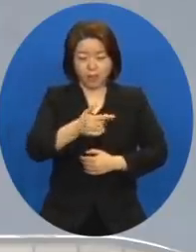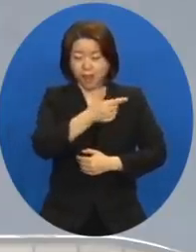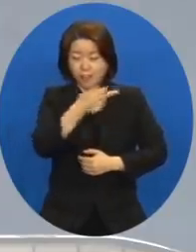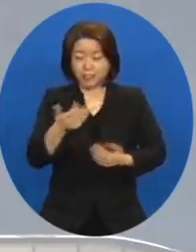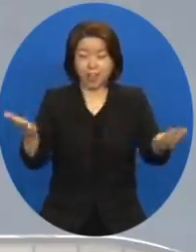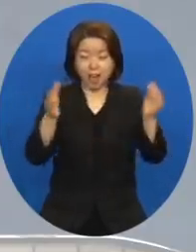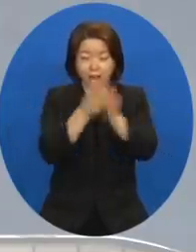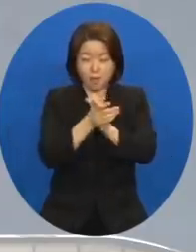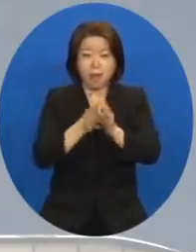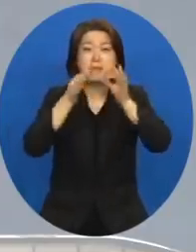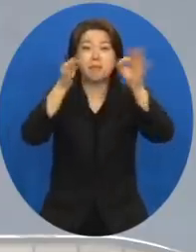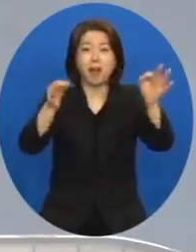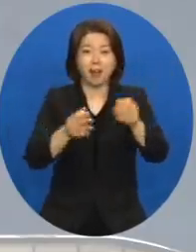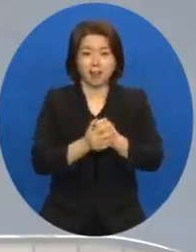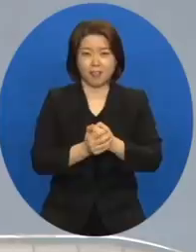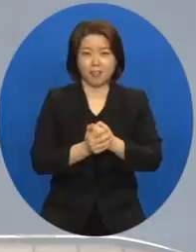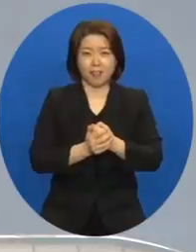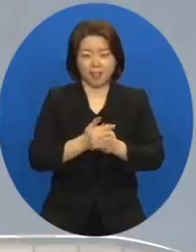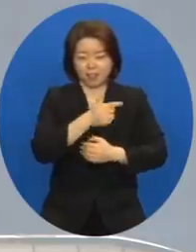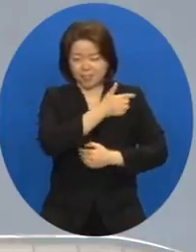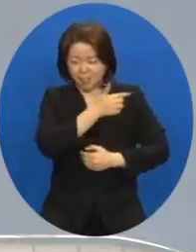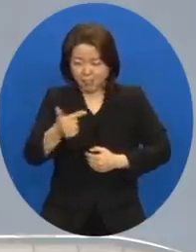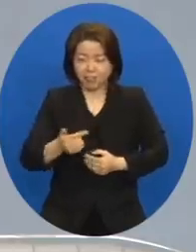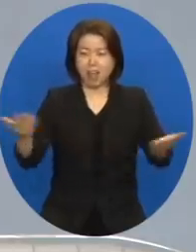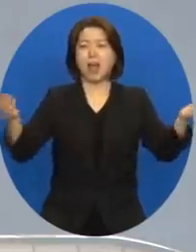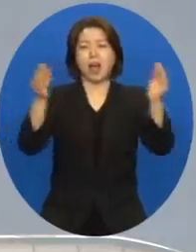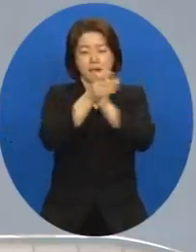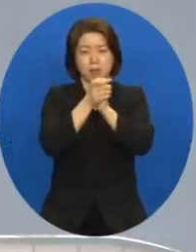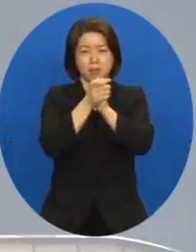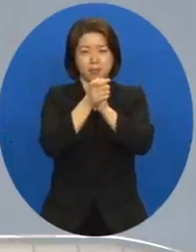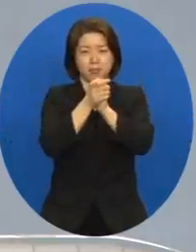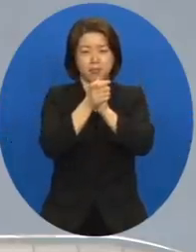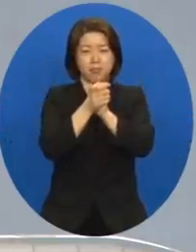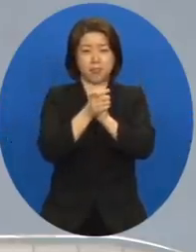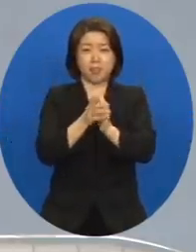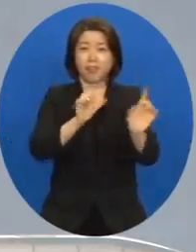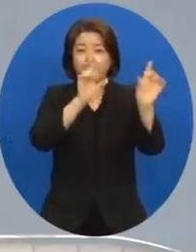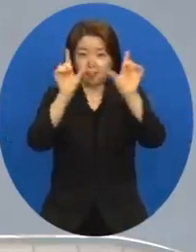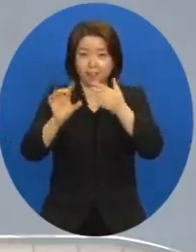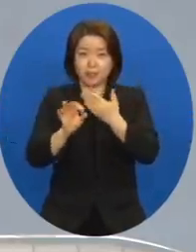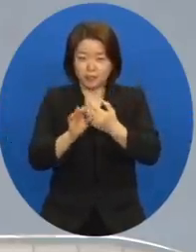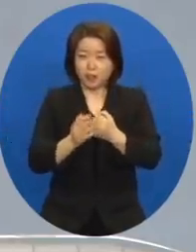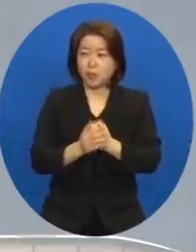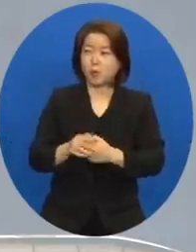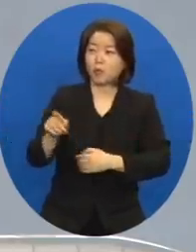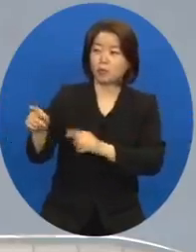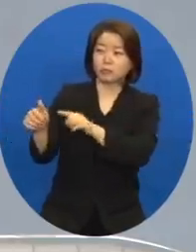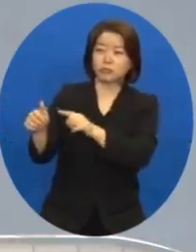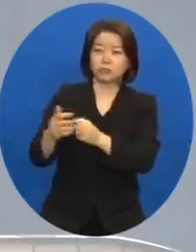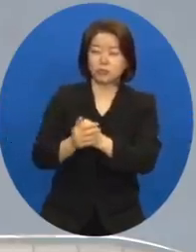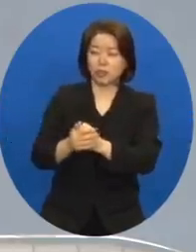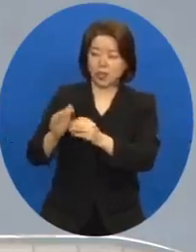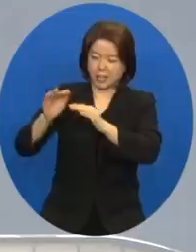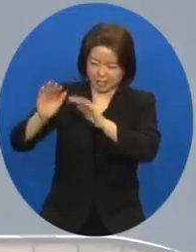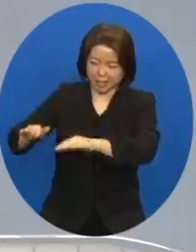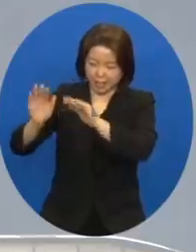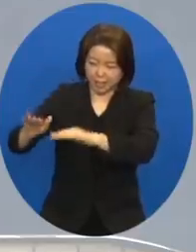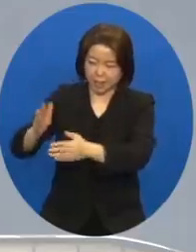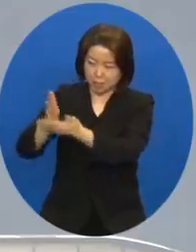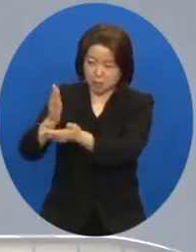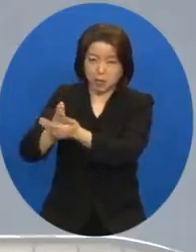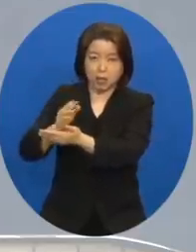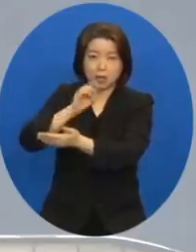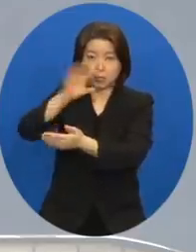아니면 다들 크게 암의 이렇게 하고 살면 9분 한테 굳이 절제 하라 말라 할게